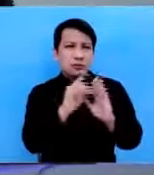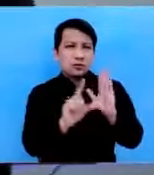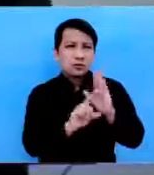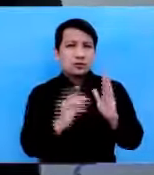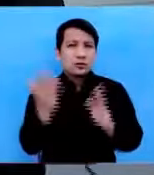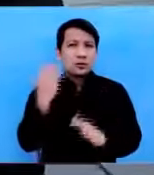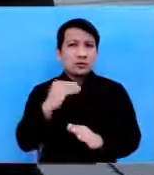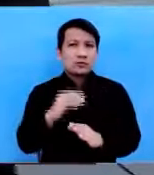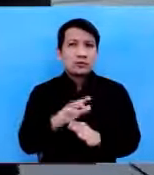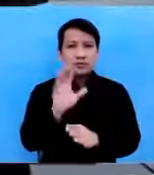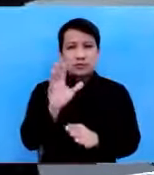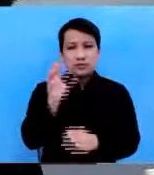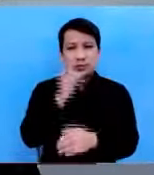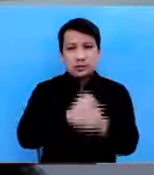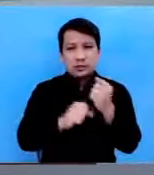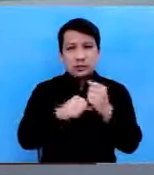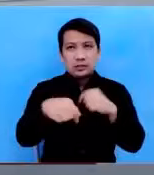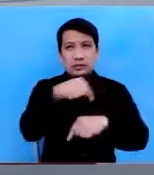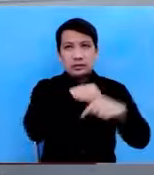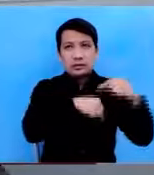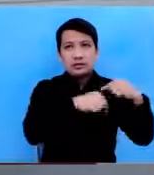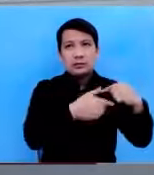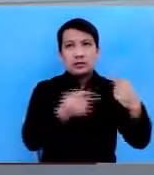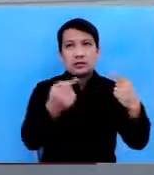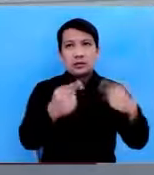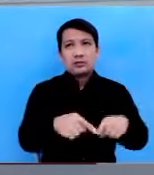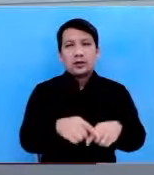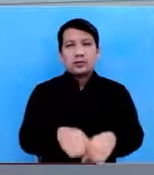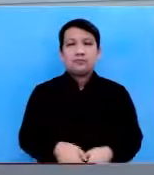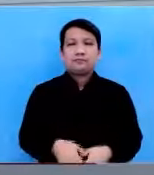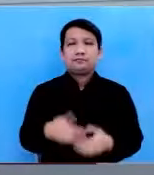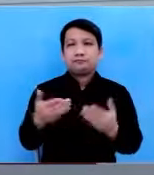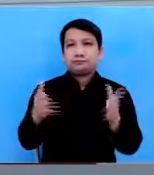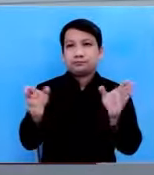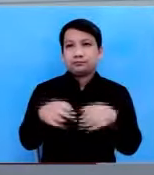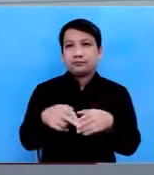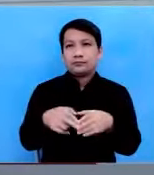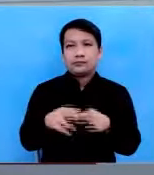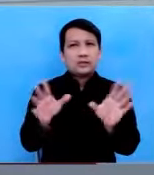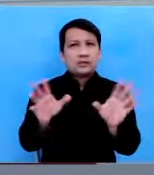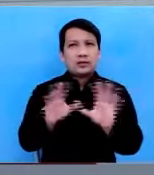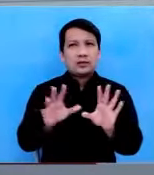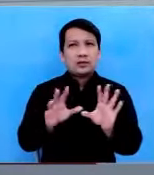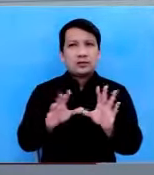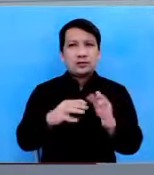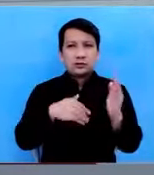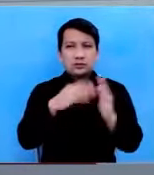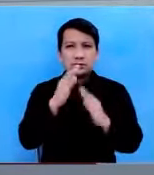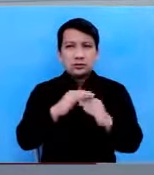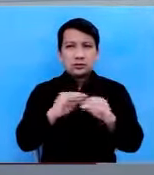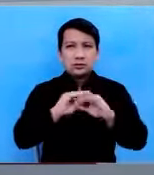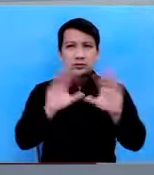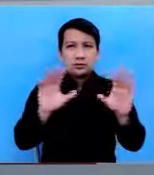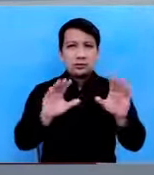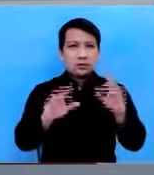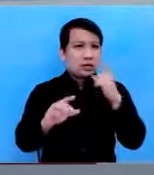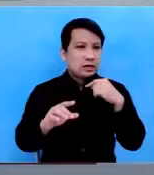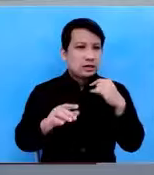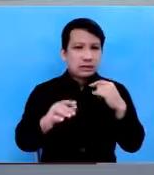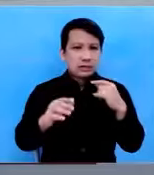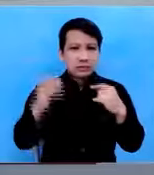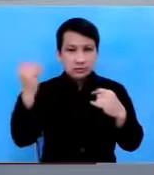na po ang nakakalipas. Simple na lang po natin, kahit huwag na nating ipinta sa mga kulay na pula o dilaw.